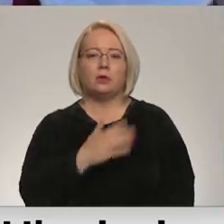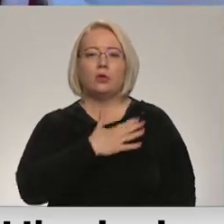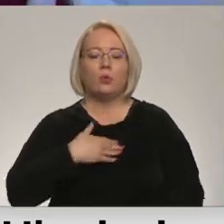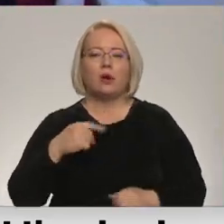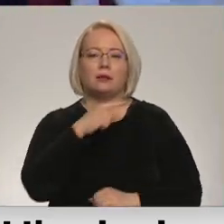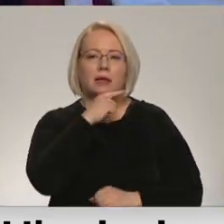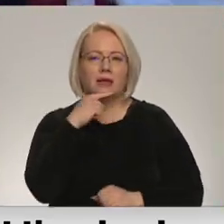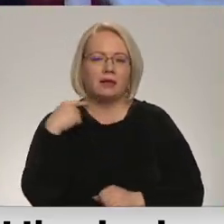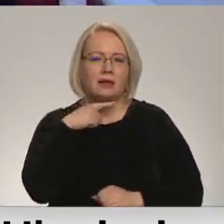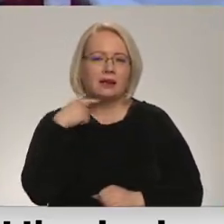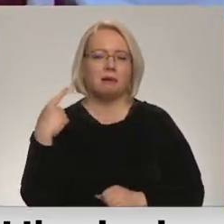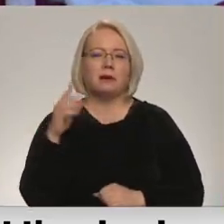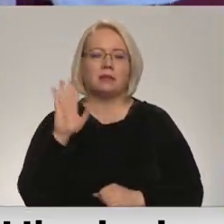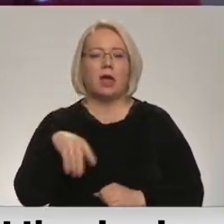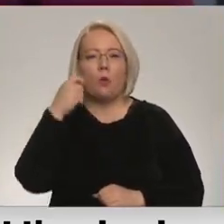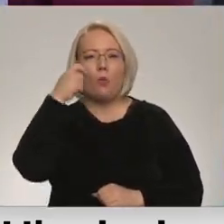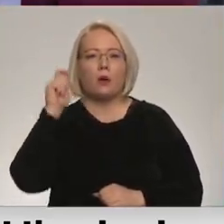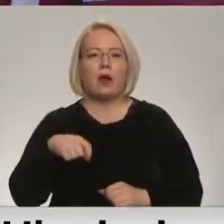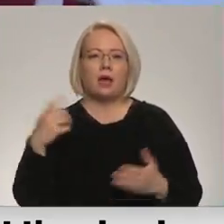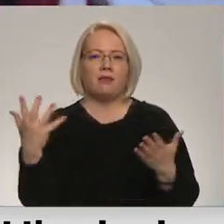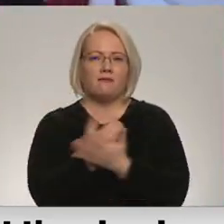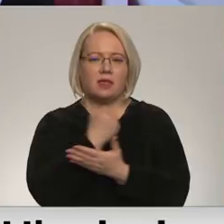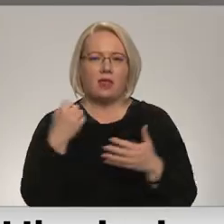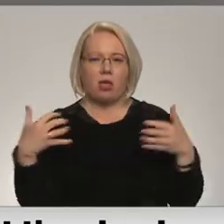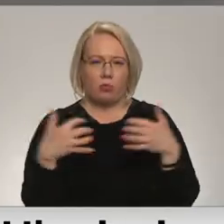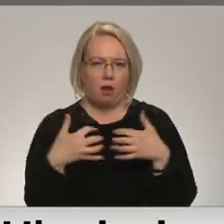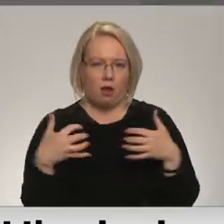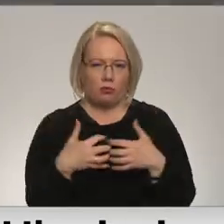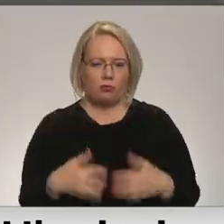gribu, tā kā, lai Ukraina vinnētu karu.